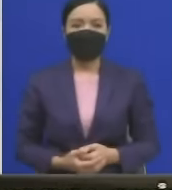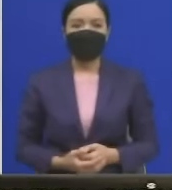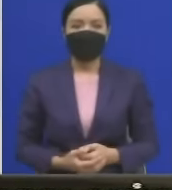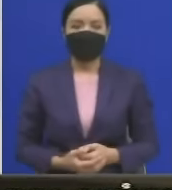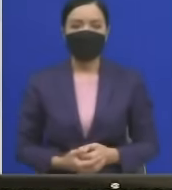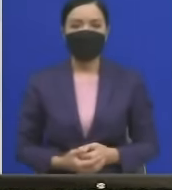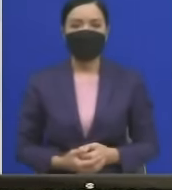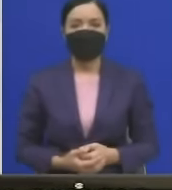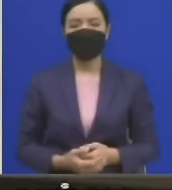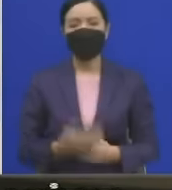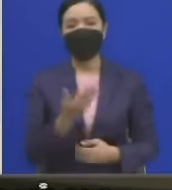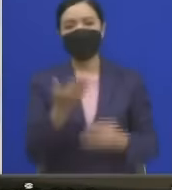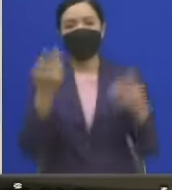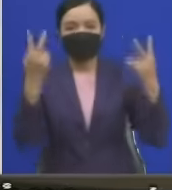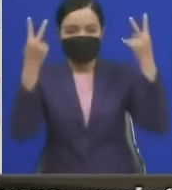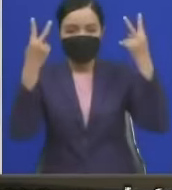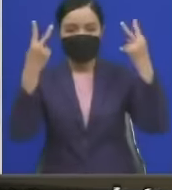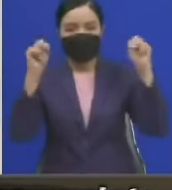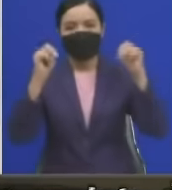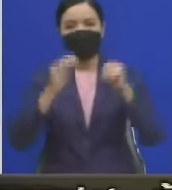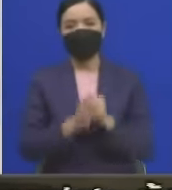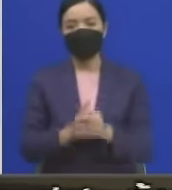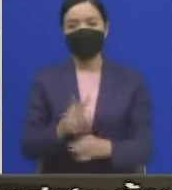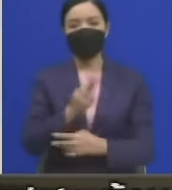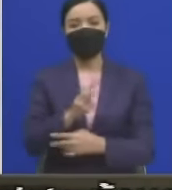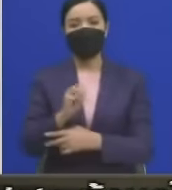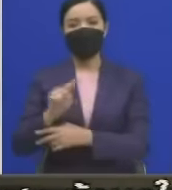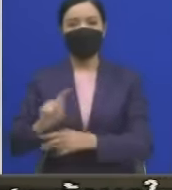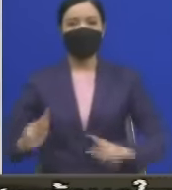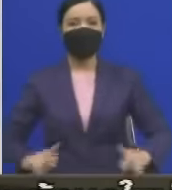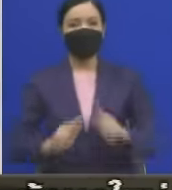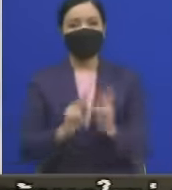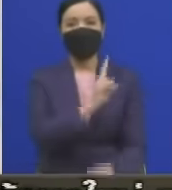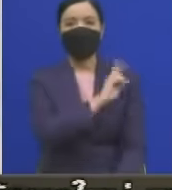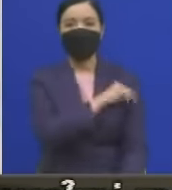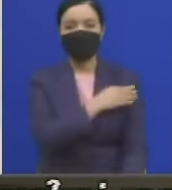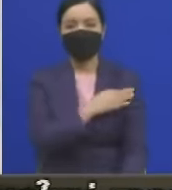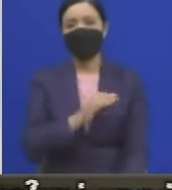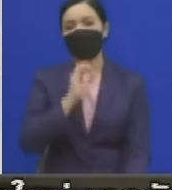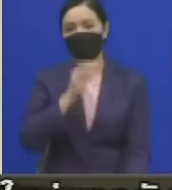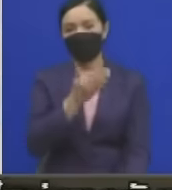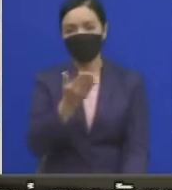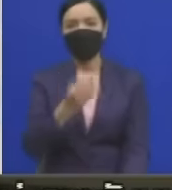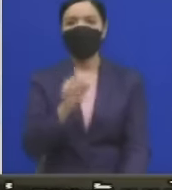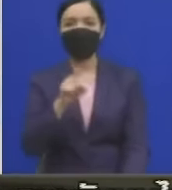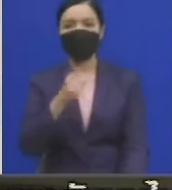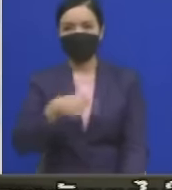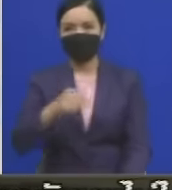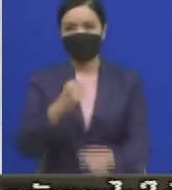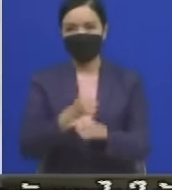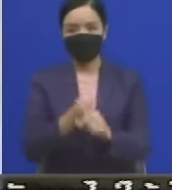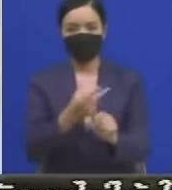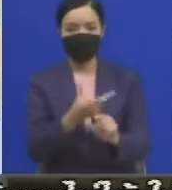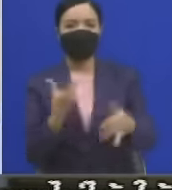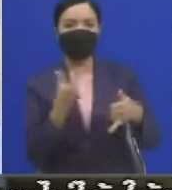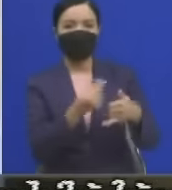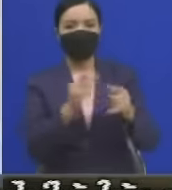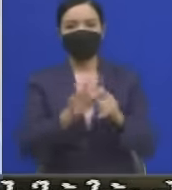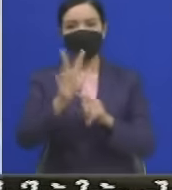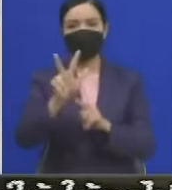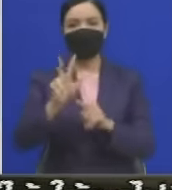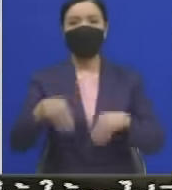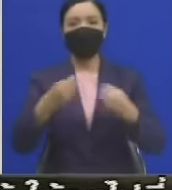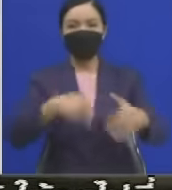นะทั้งท่านนายกท่านนู้นแล้วก็ตัวรัฐมนตรีกระทรวงนั้นกำชับแล้วก็เร่งรัดการฉีดเข็ม3กระจายกับประชาชน